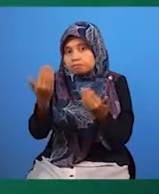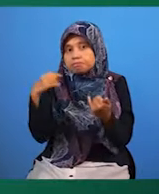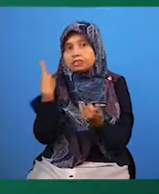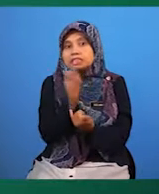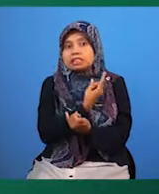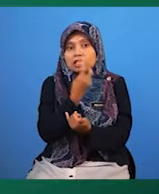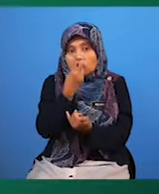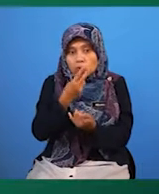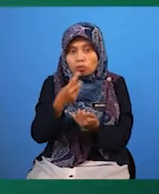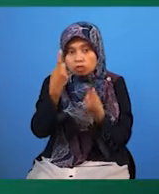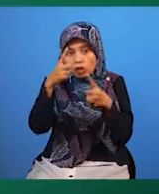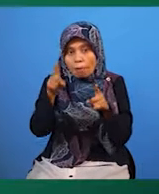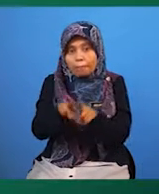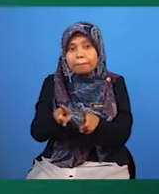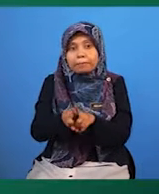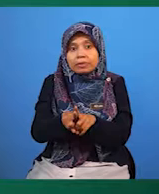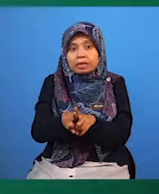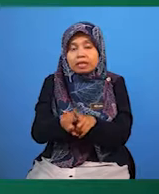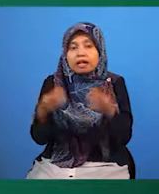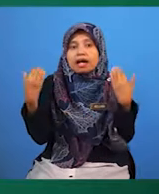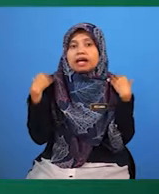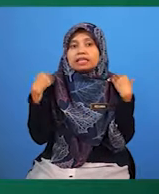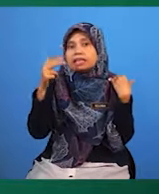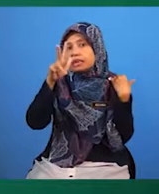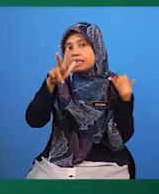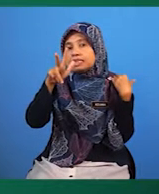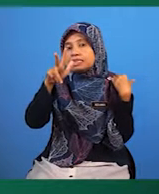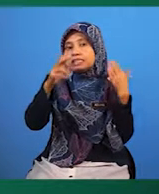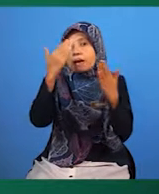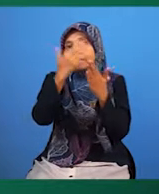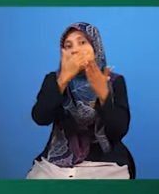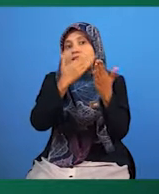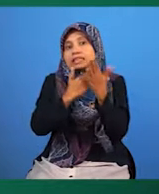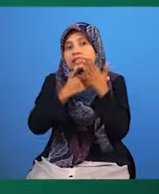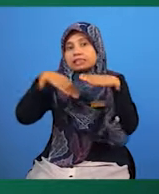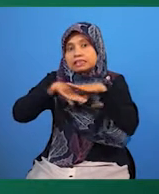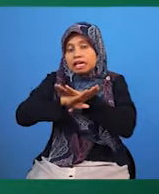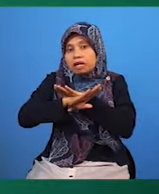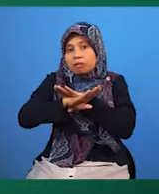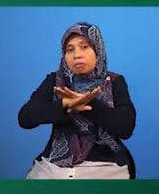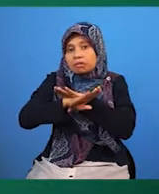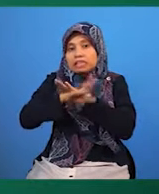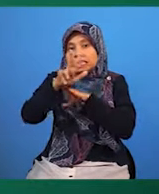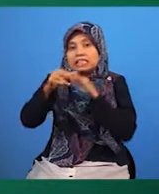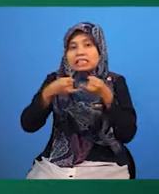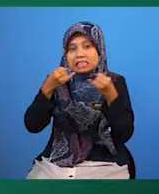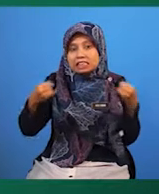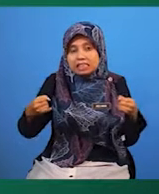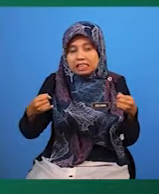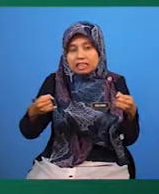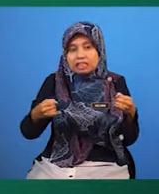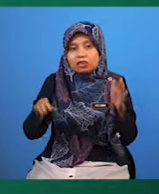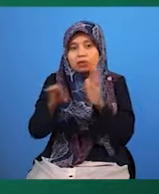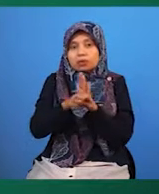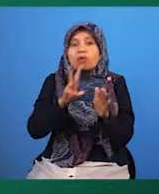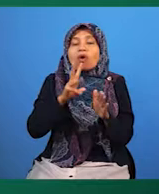Mari kita semak jawapannya bersama-sama. Terdapat 3 paras kedalaman ataupun 3 jenis